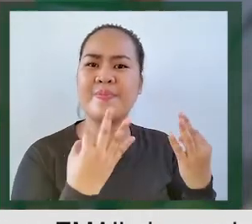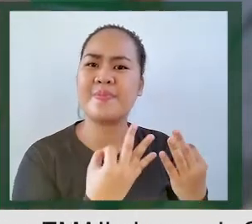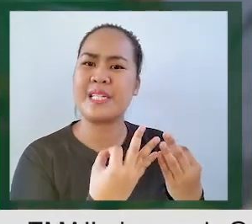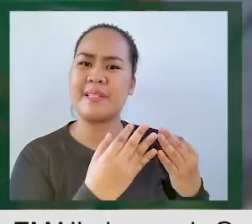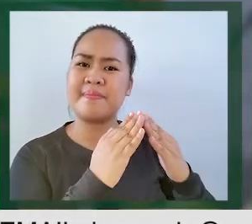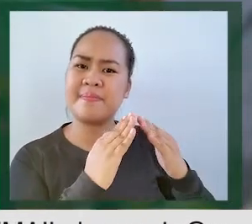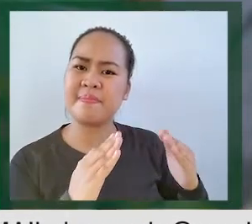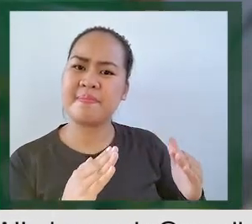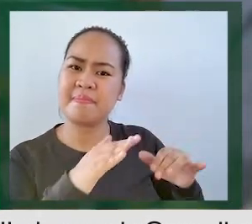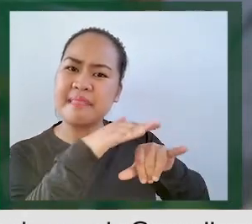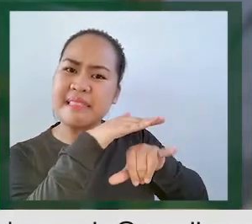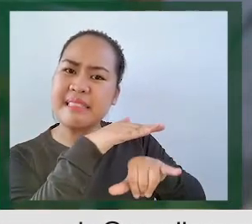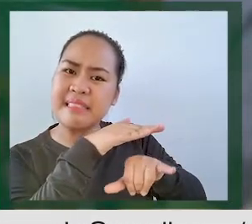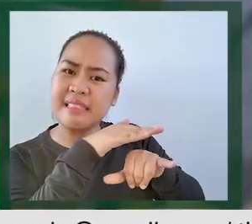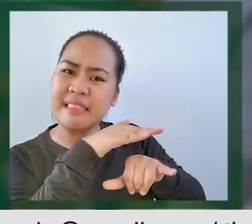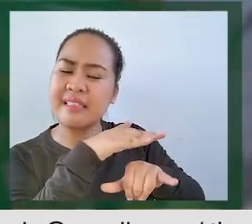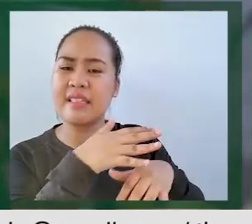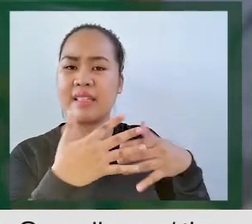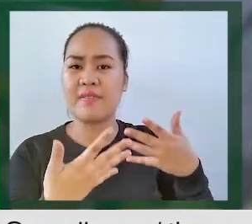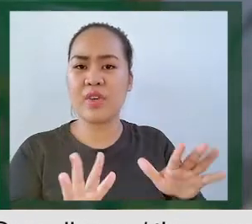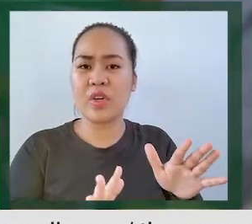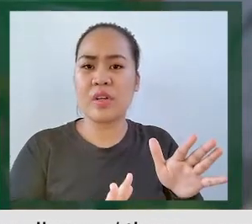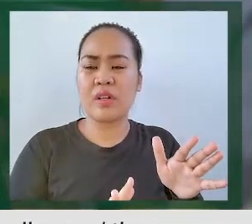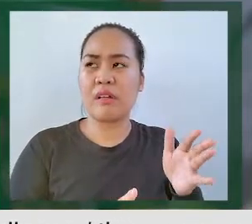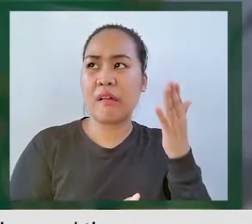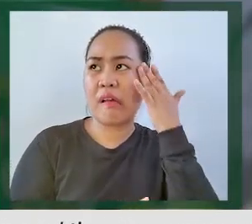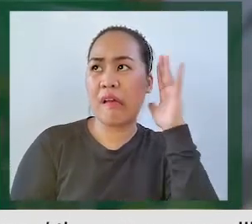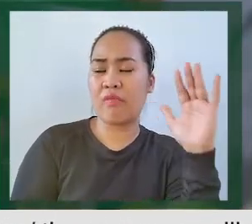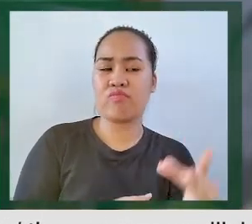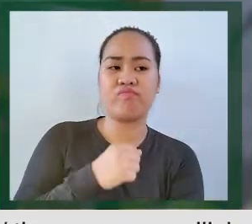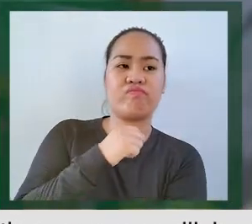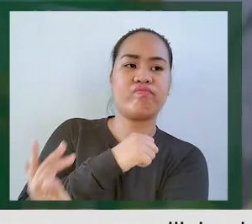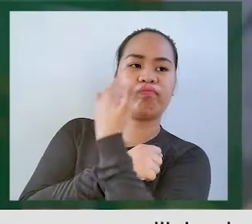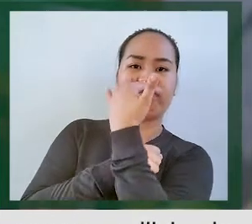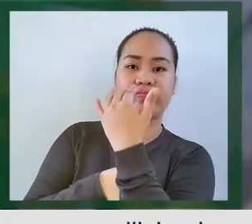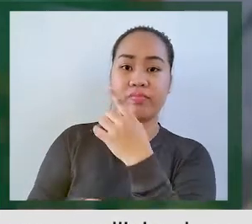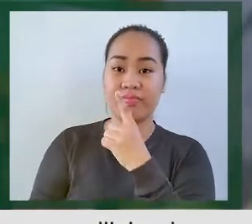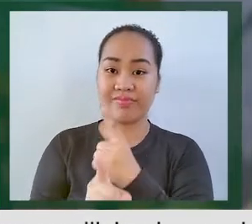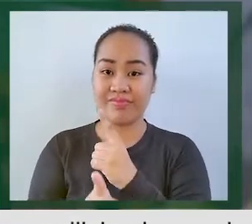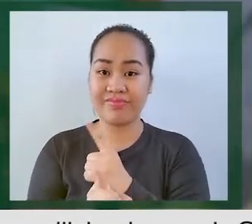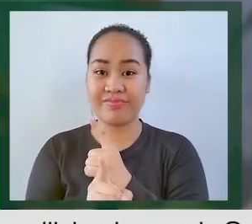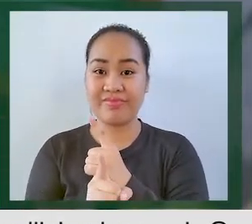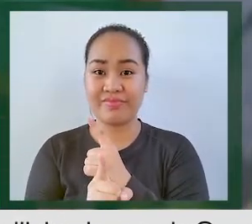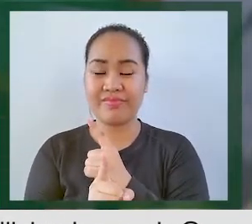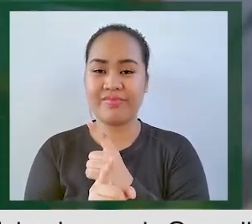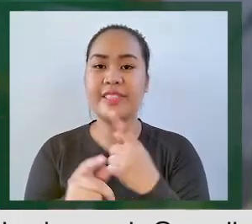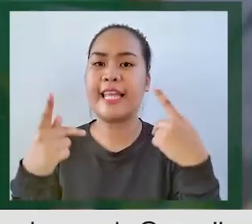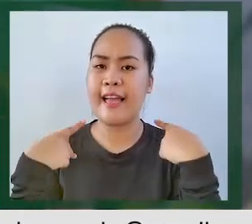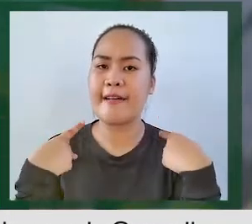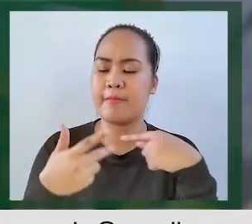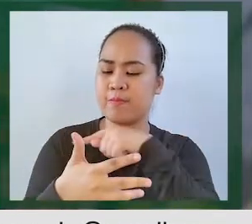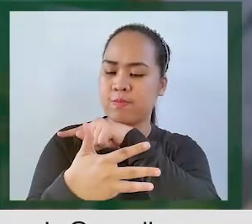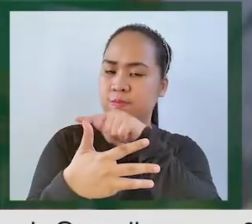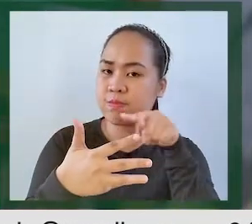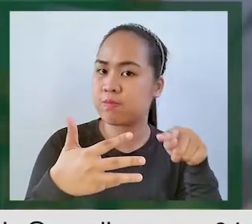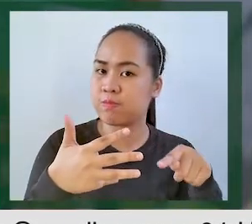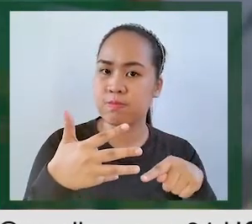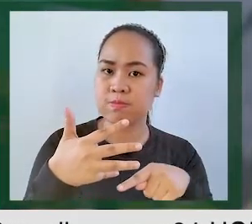Antonio. Hindi ho lumalabas ng bahay pero nagko-COVID positive. Diba? Sino naghahatid?